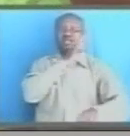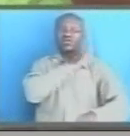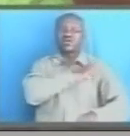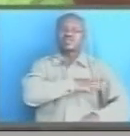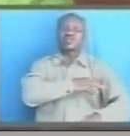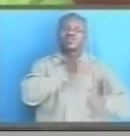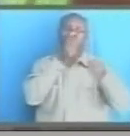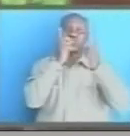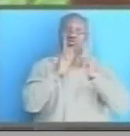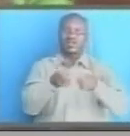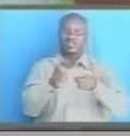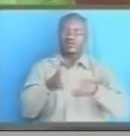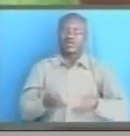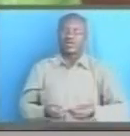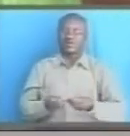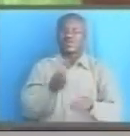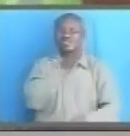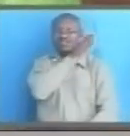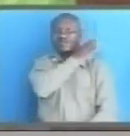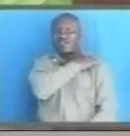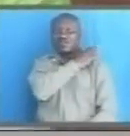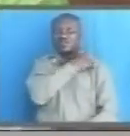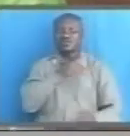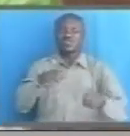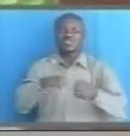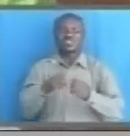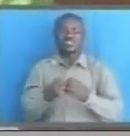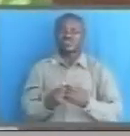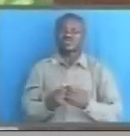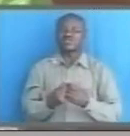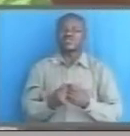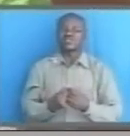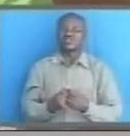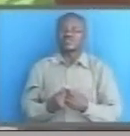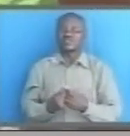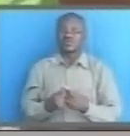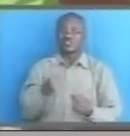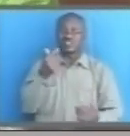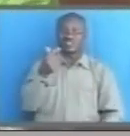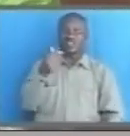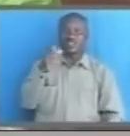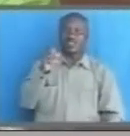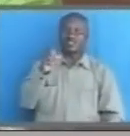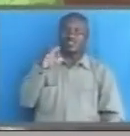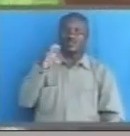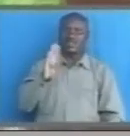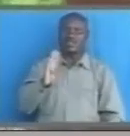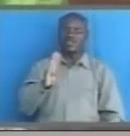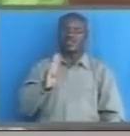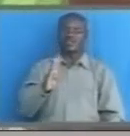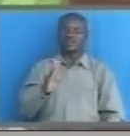walimu kuwapandisha vyeo kwa sababu tatizo lilokuwepo sasa HiVi wakati tuna TSD TSD ilikuwa inapandisha